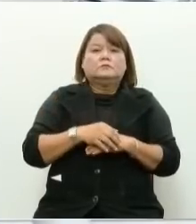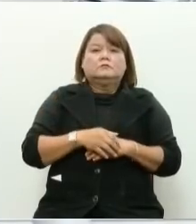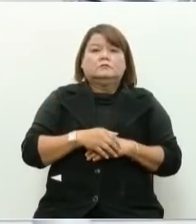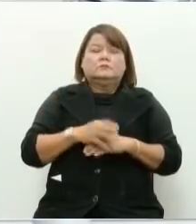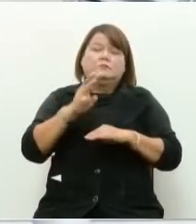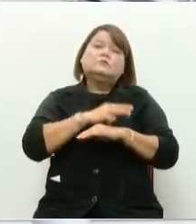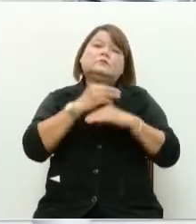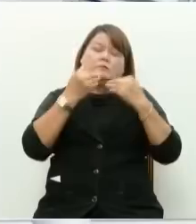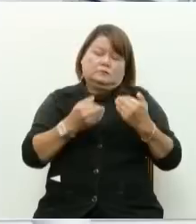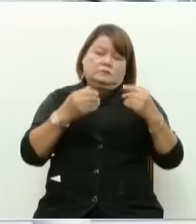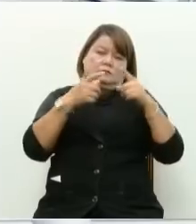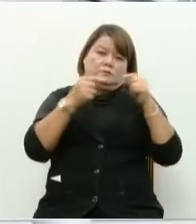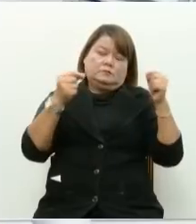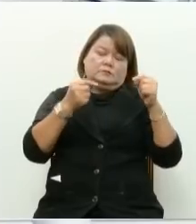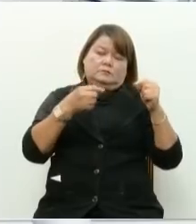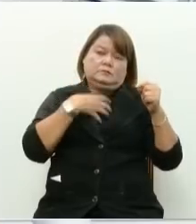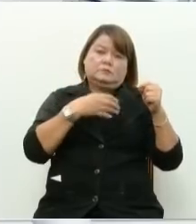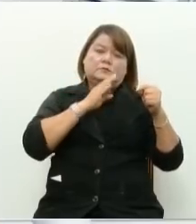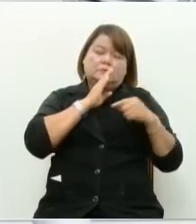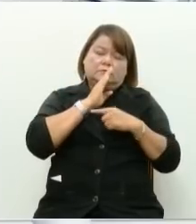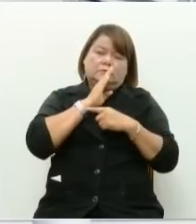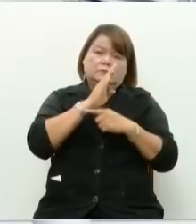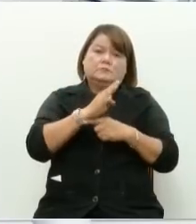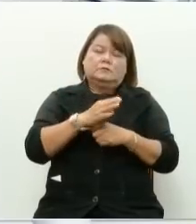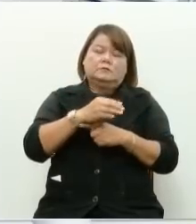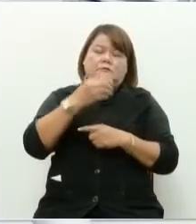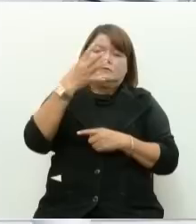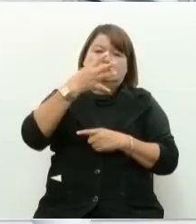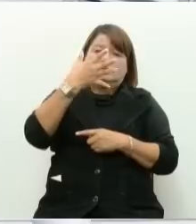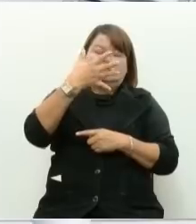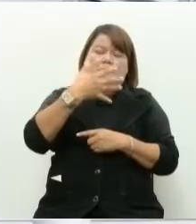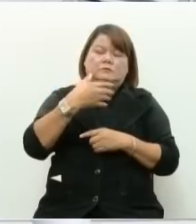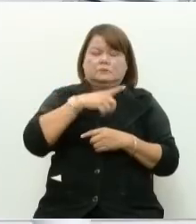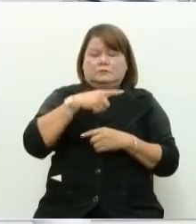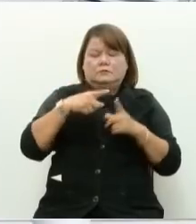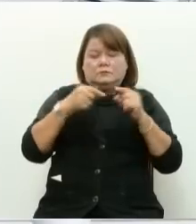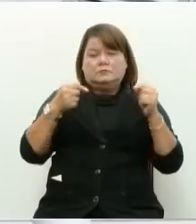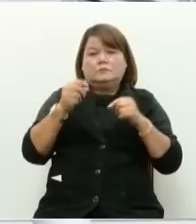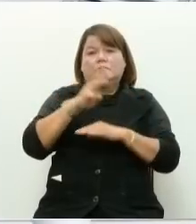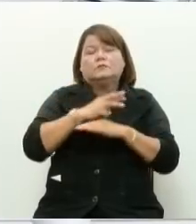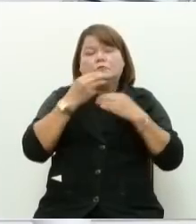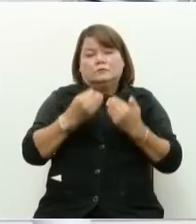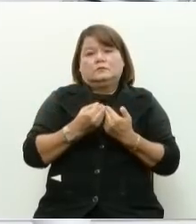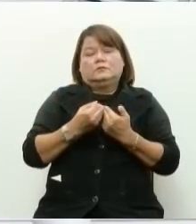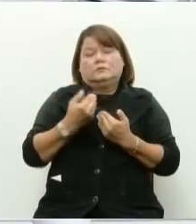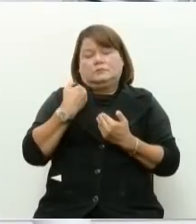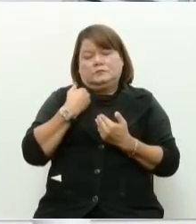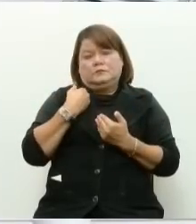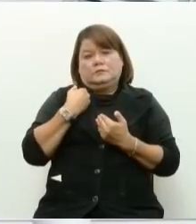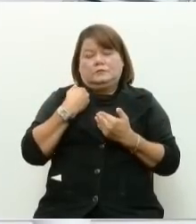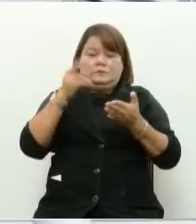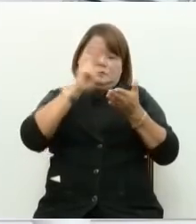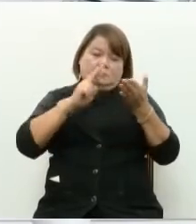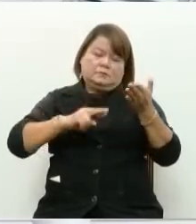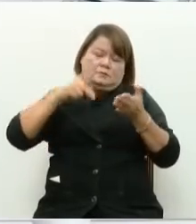วันนี้มีประเด็นที่อยากจะมานำเสนอสัก 4-5 เรื่องด้วยกันก็คือวันนี้นะครับหลังจากรายการพุทธ